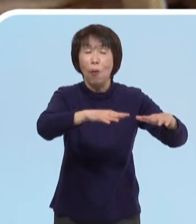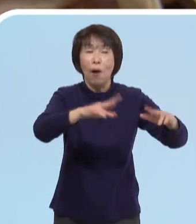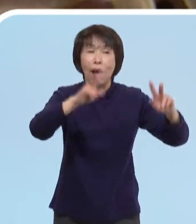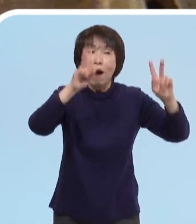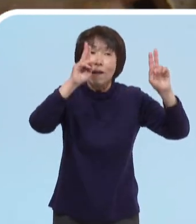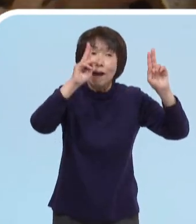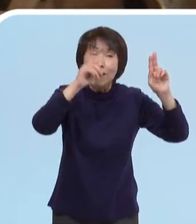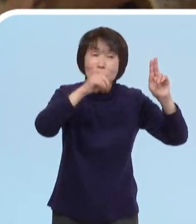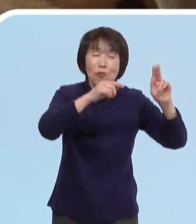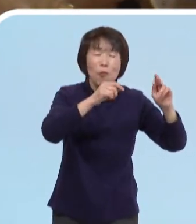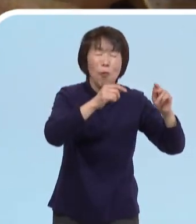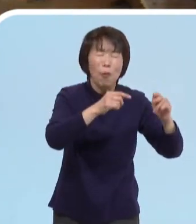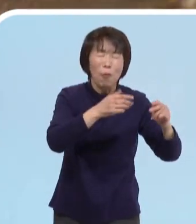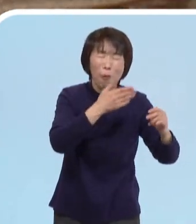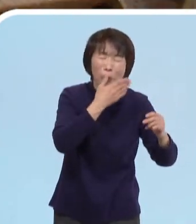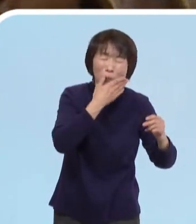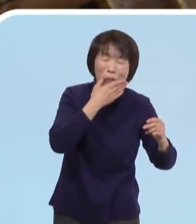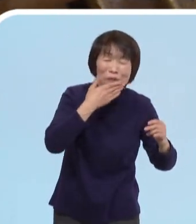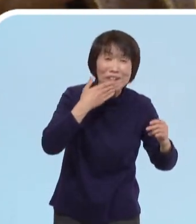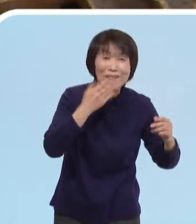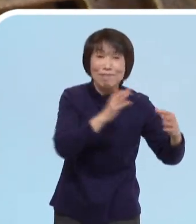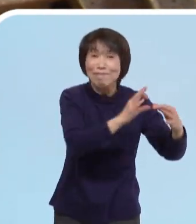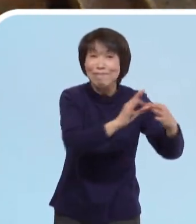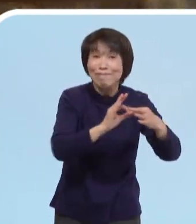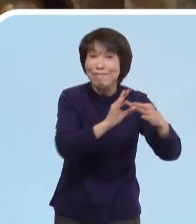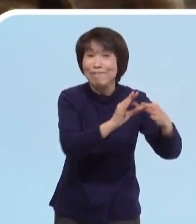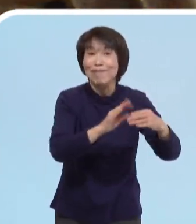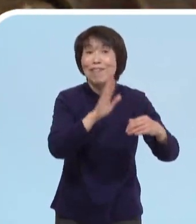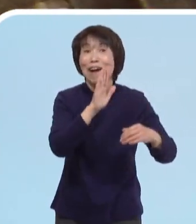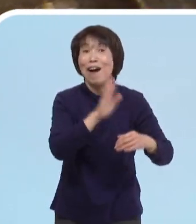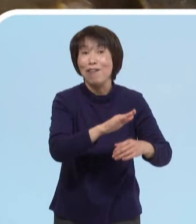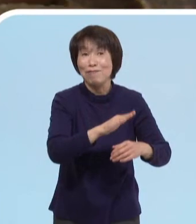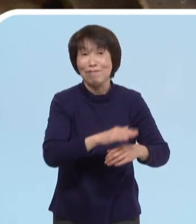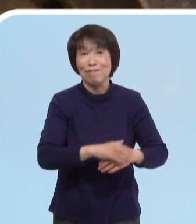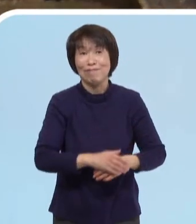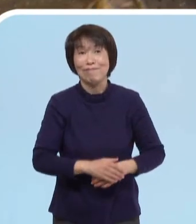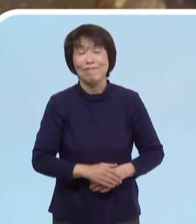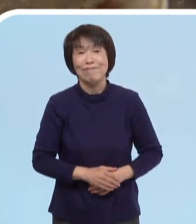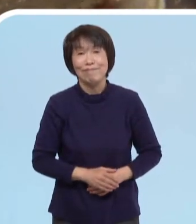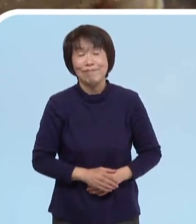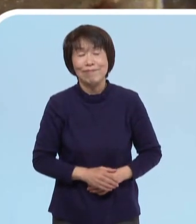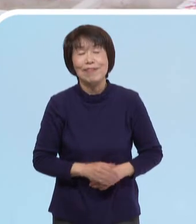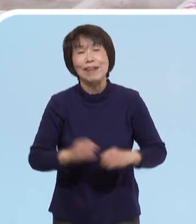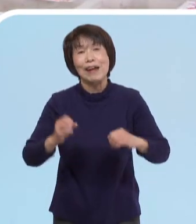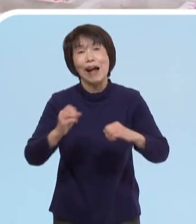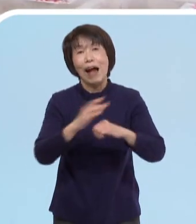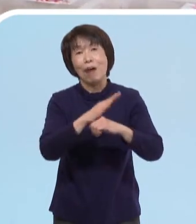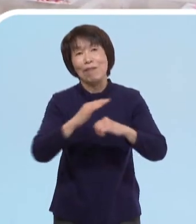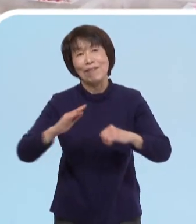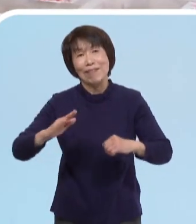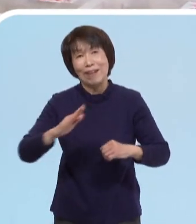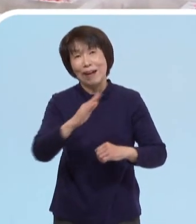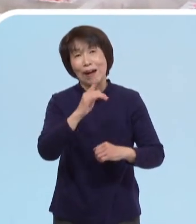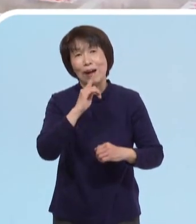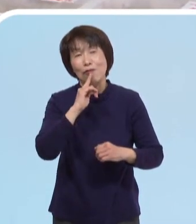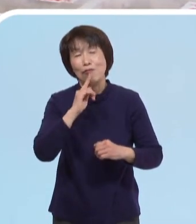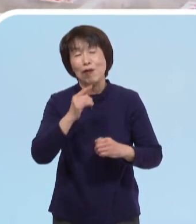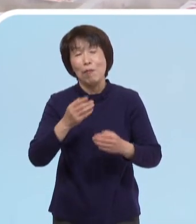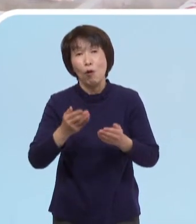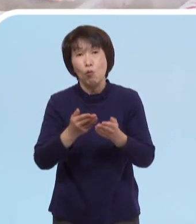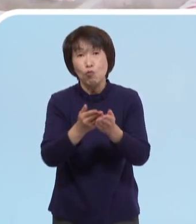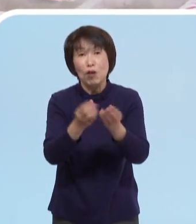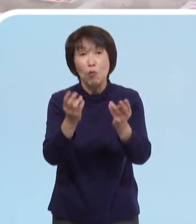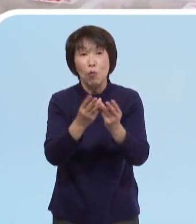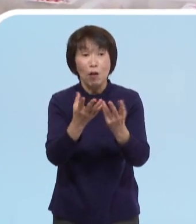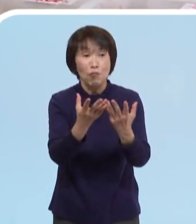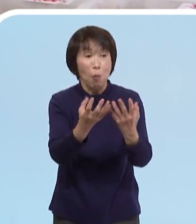それがカニにとってもう絶好の育ちやすい環境で、やっぱりこの浜坂は